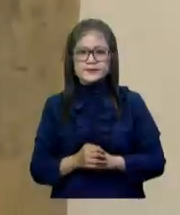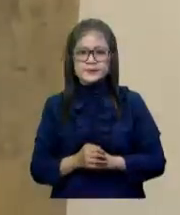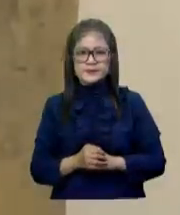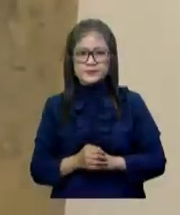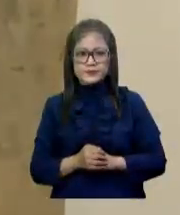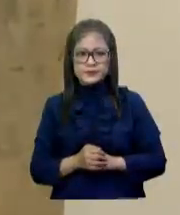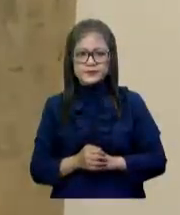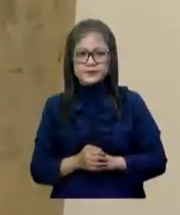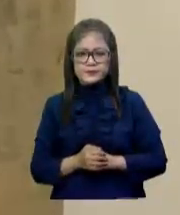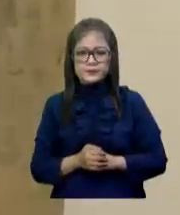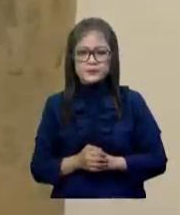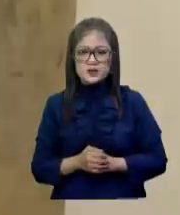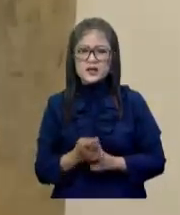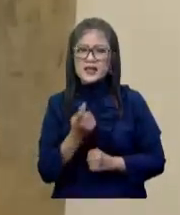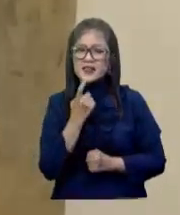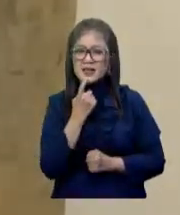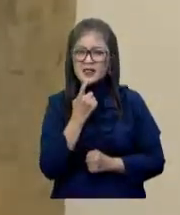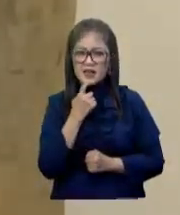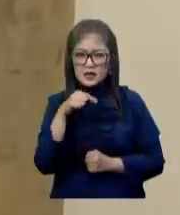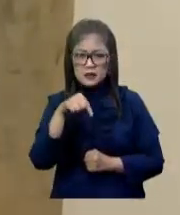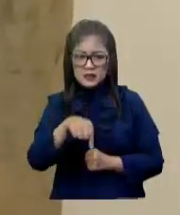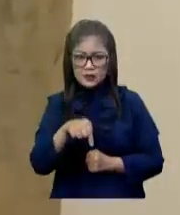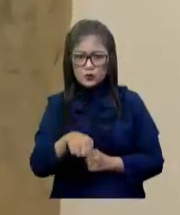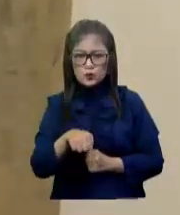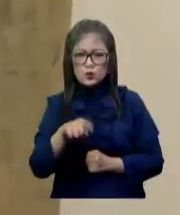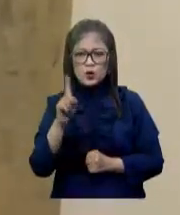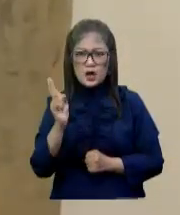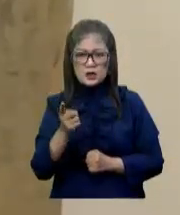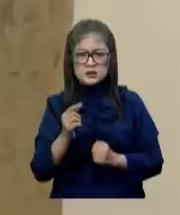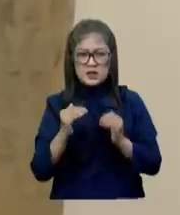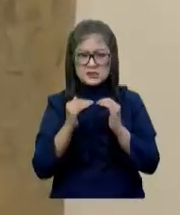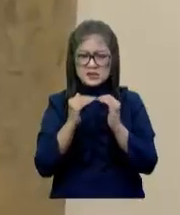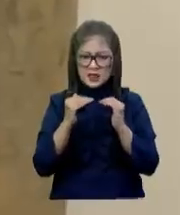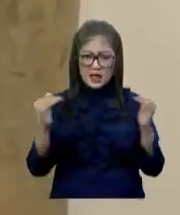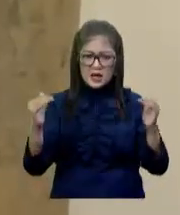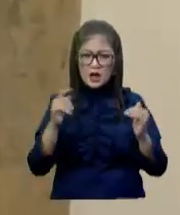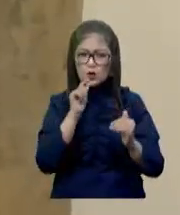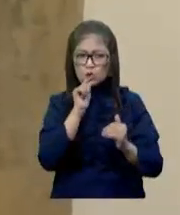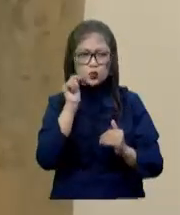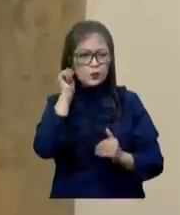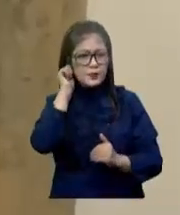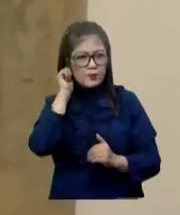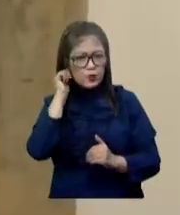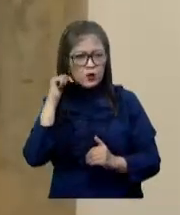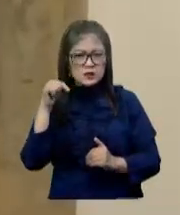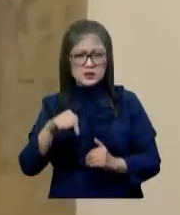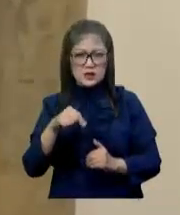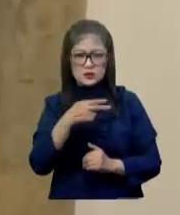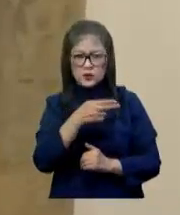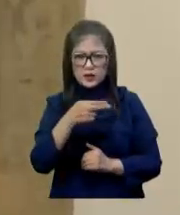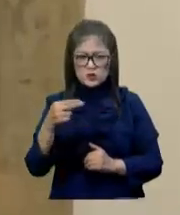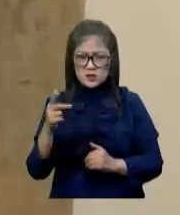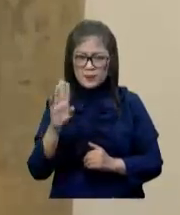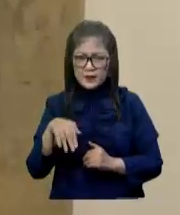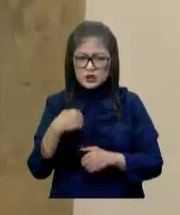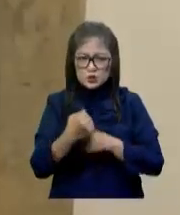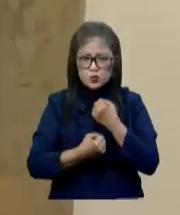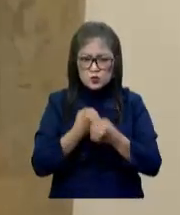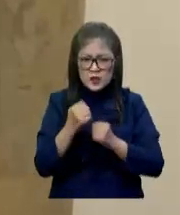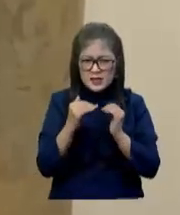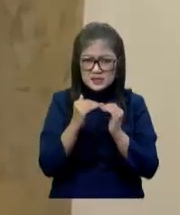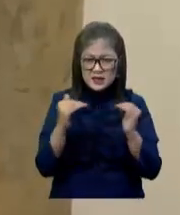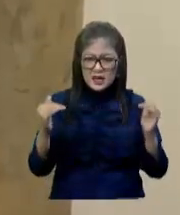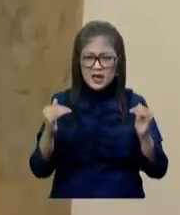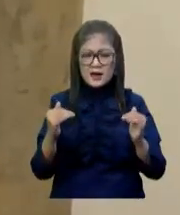emansipasi ya Saat ini perempuan-perempuan Indonesia masih berjuang untuk mendapatkan kesetaraan gender